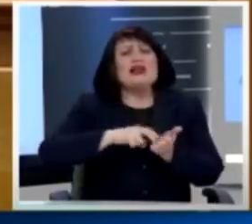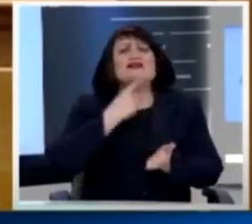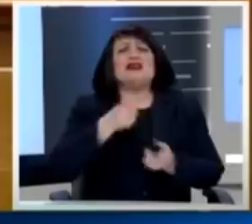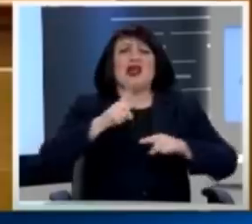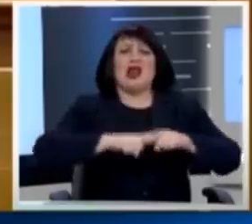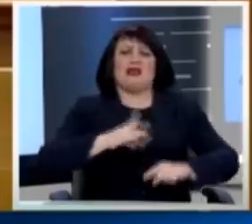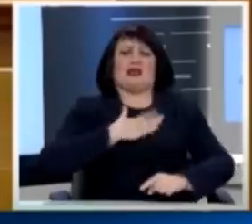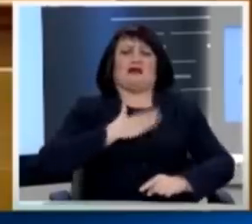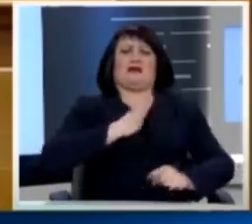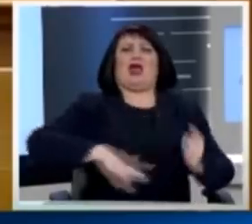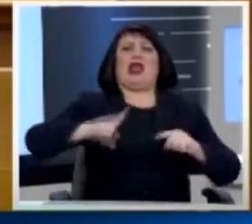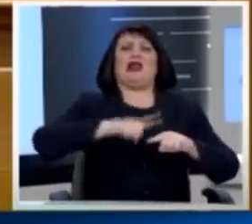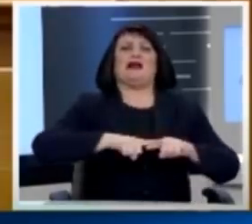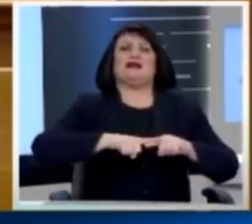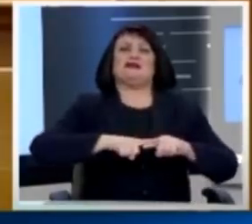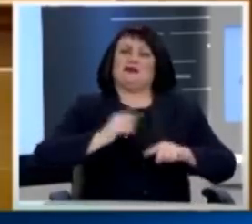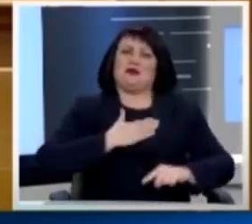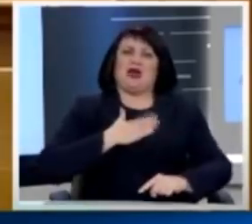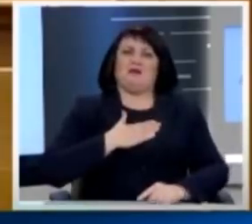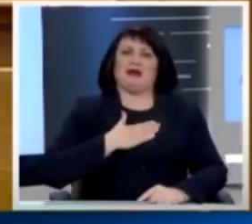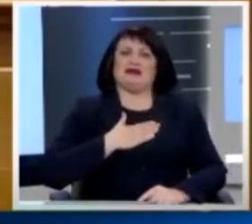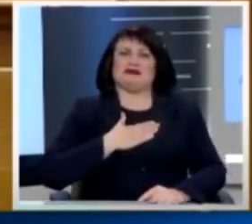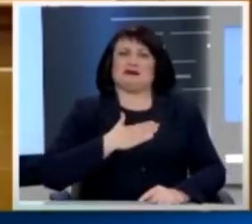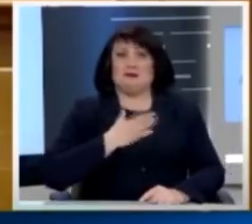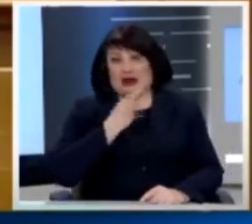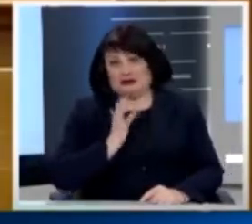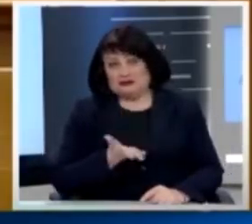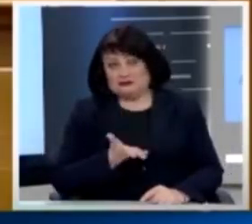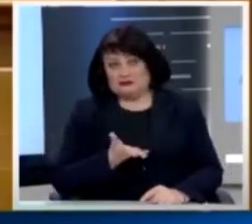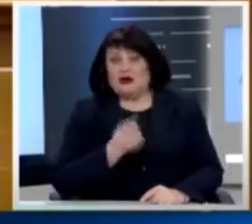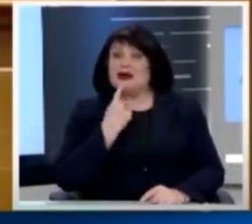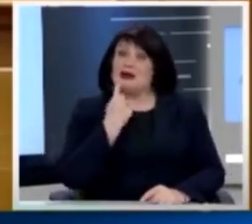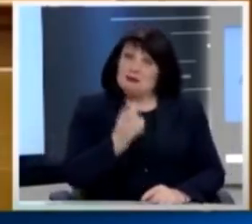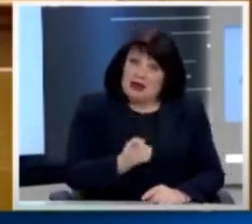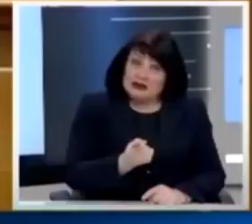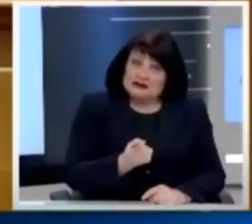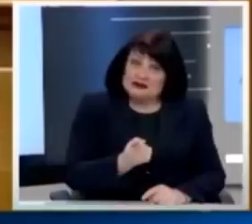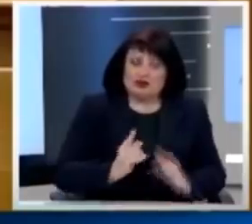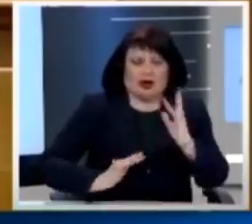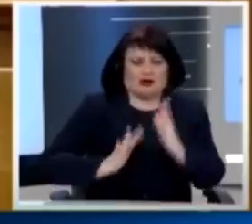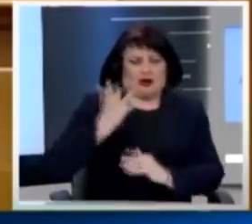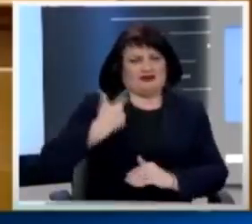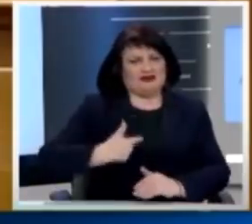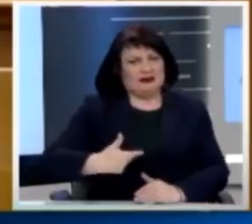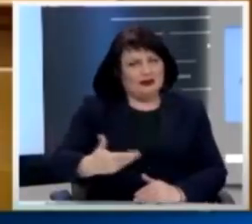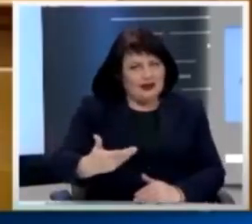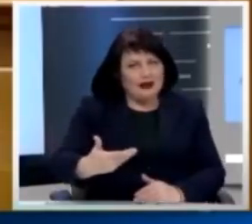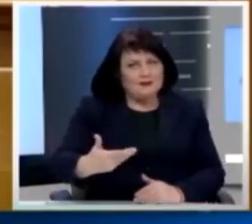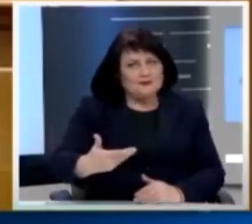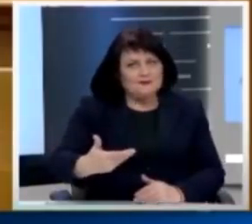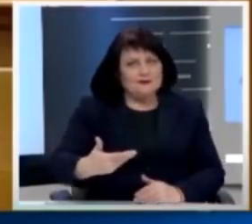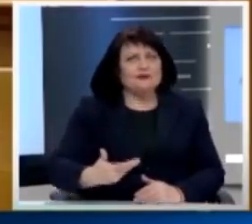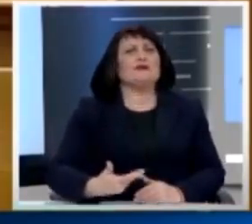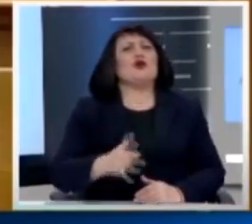Ελλάδα στους Έλληνες. Λέτε στον ελληνικό λαό πως έρχεται η ανάπτυξη που είναι